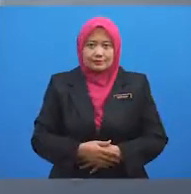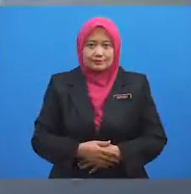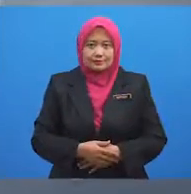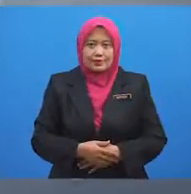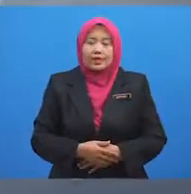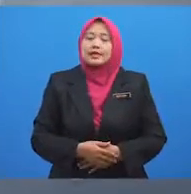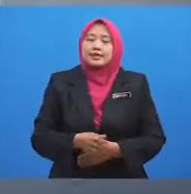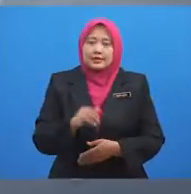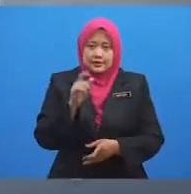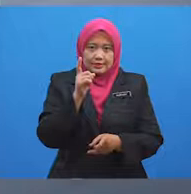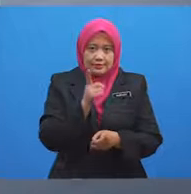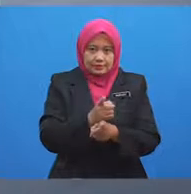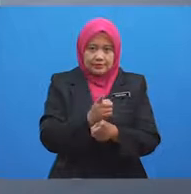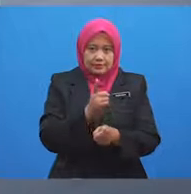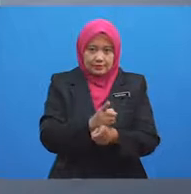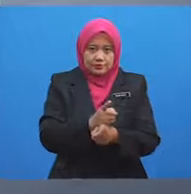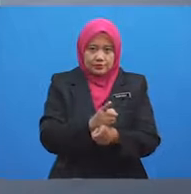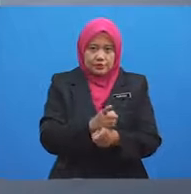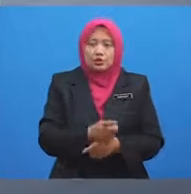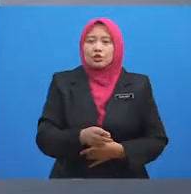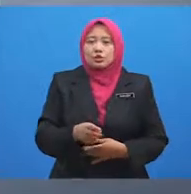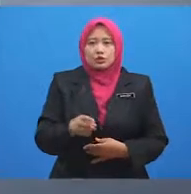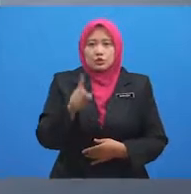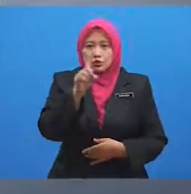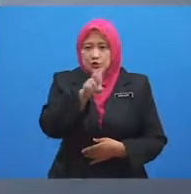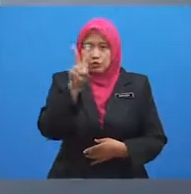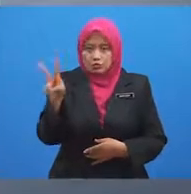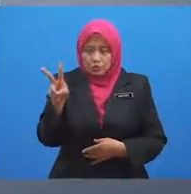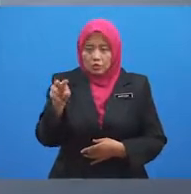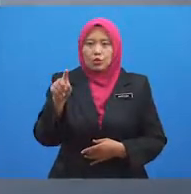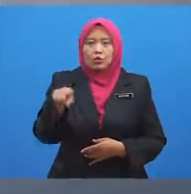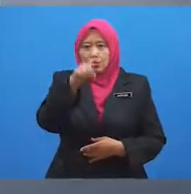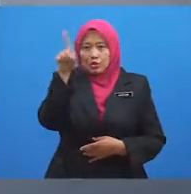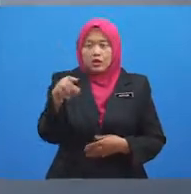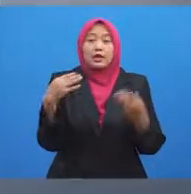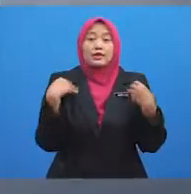Ya, kedua-dua bola ini mempunyai saiz yang sama.